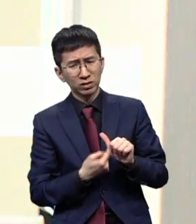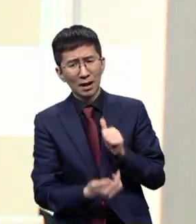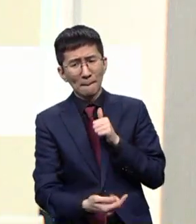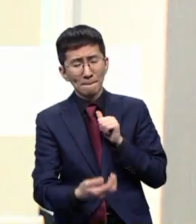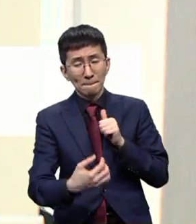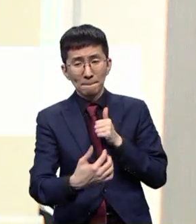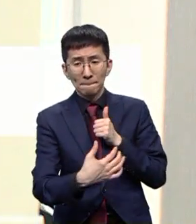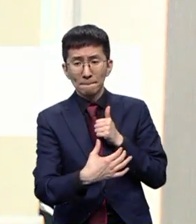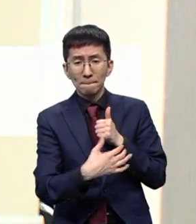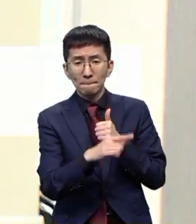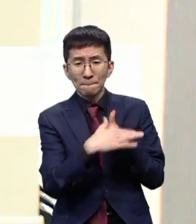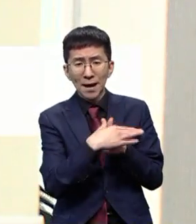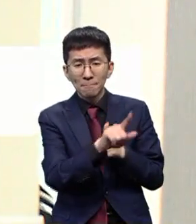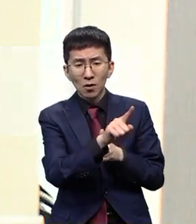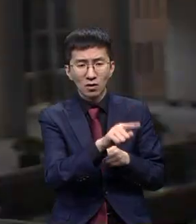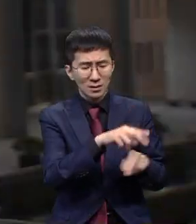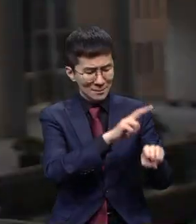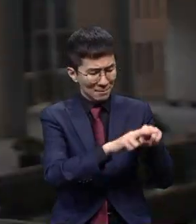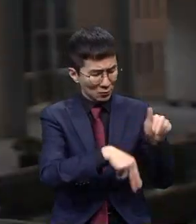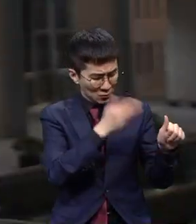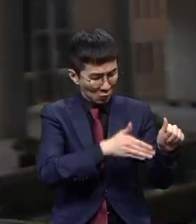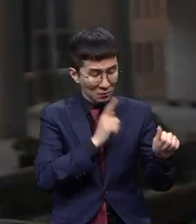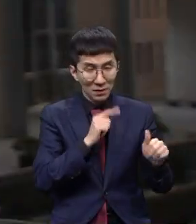악의적이다. 사퇴할 것을 요구합니다.